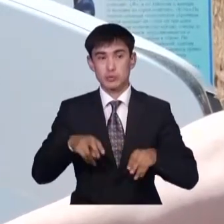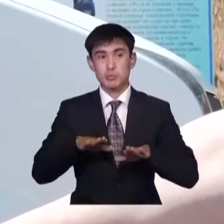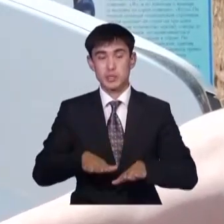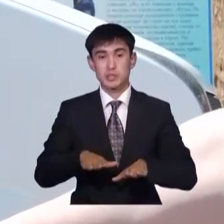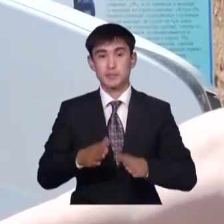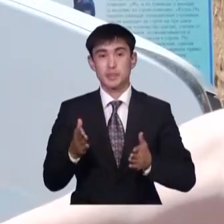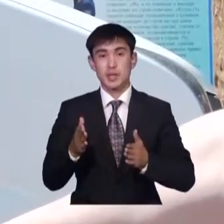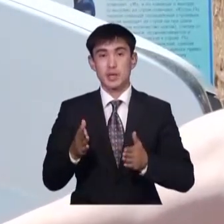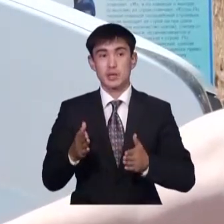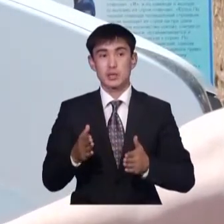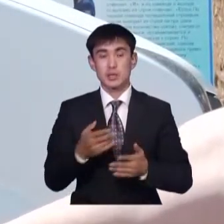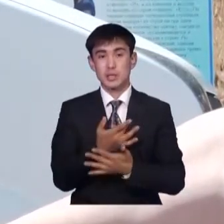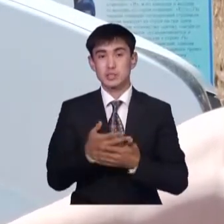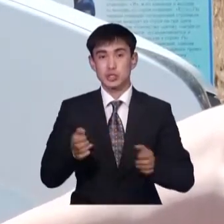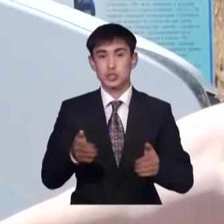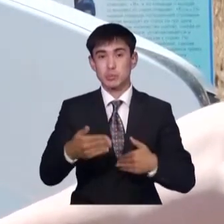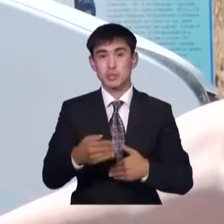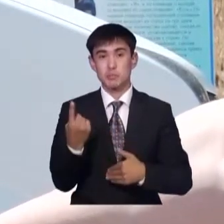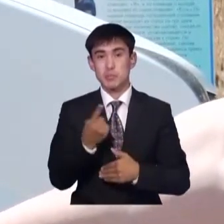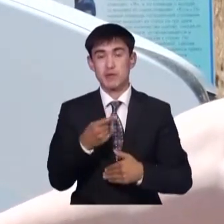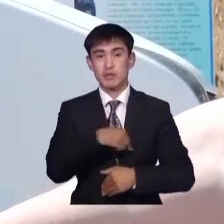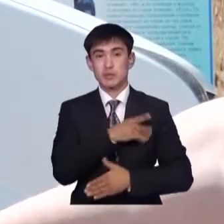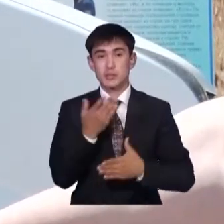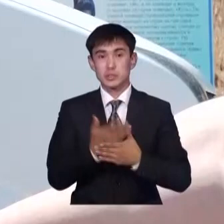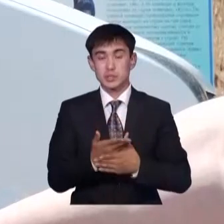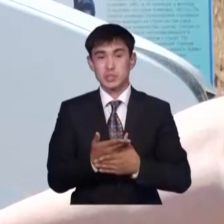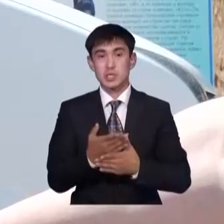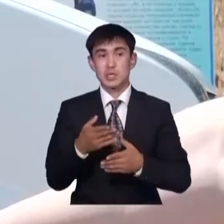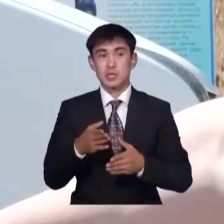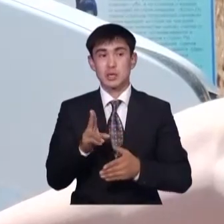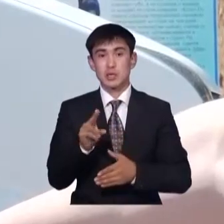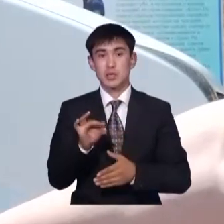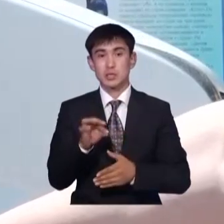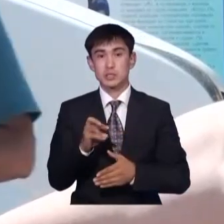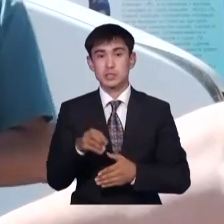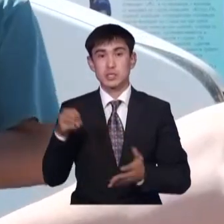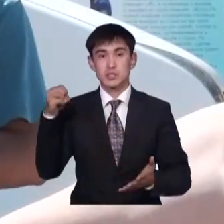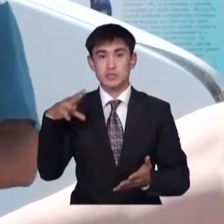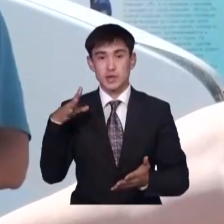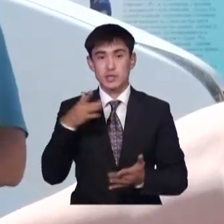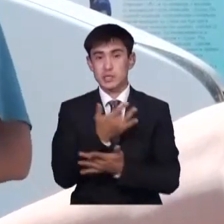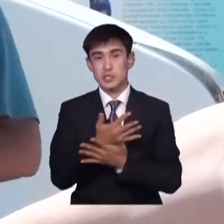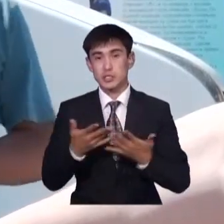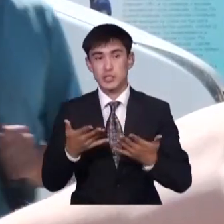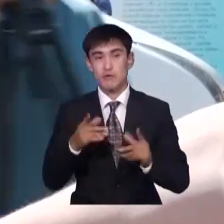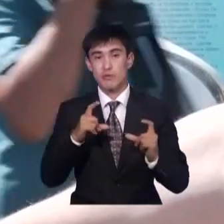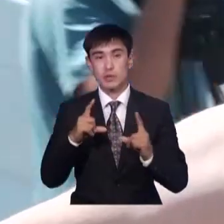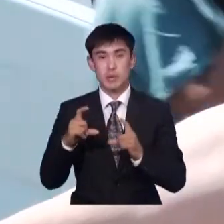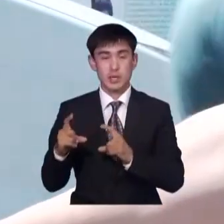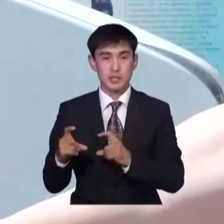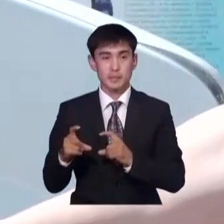происшествия. Унифицированный криминалистический чемодан, первый одерологический чемодан, криминалистический источник света, различные фотоаппараты